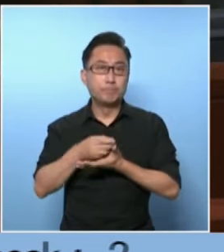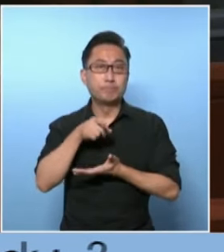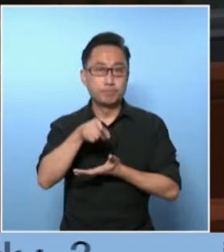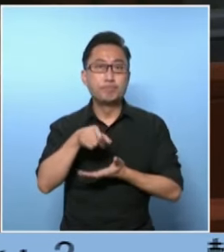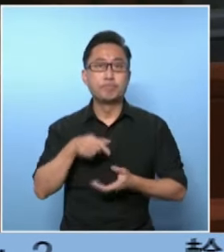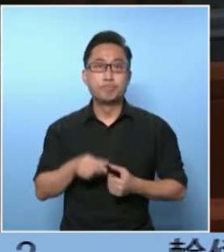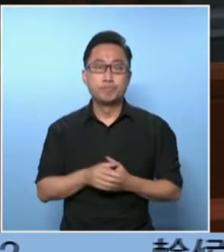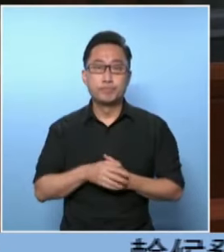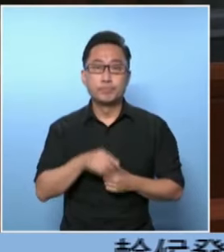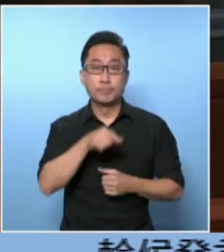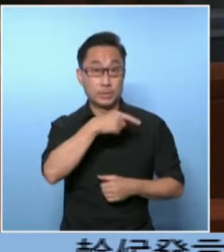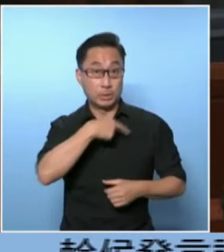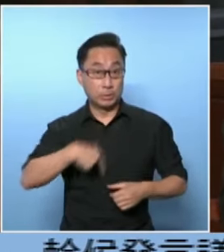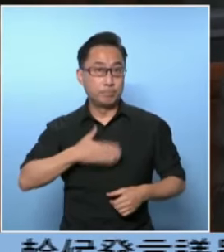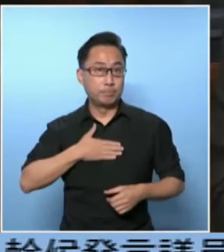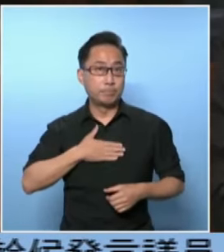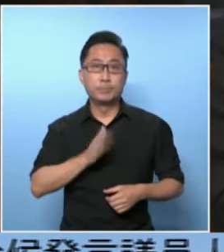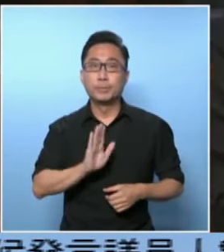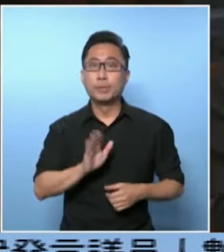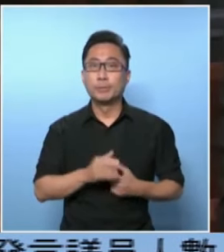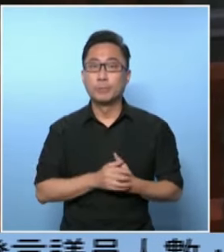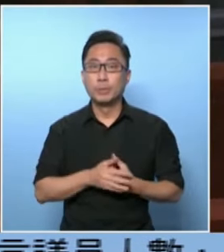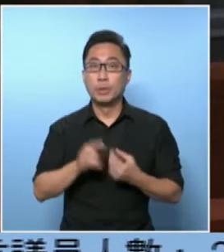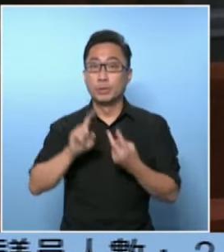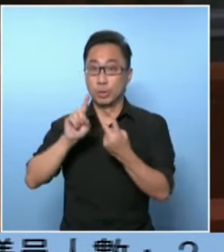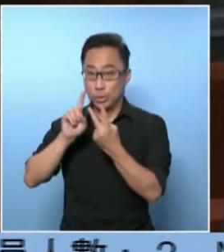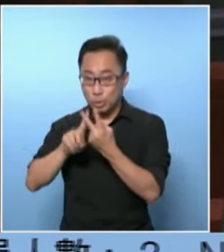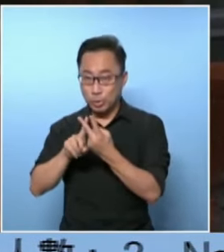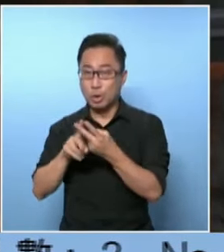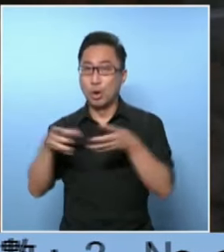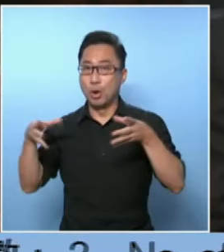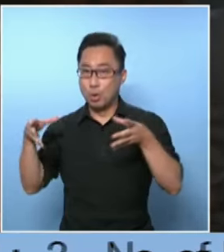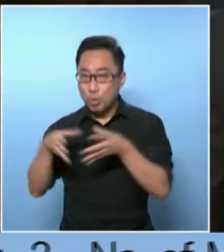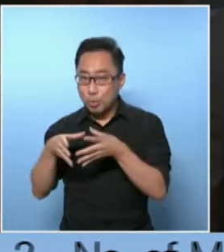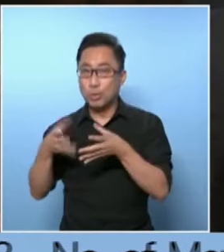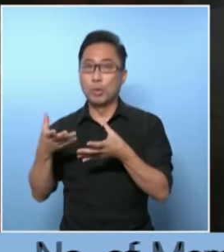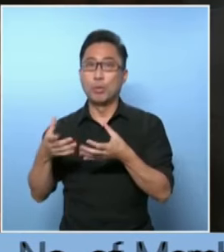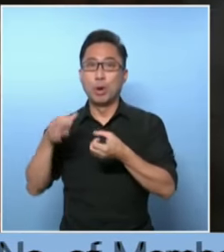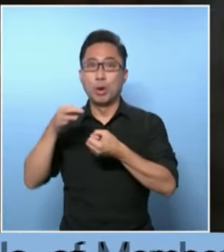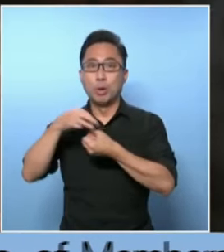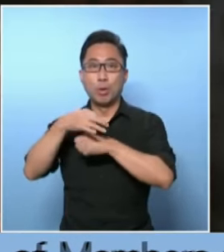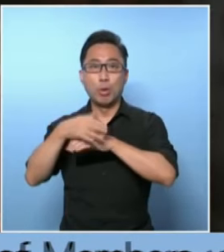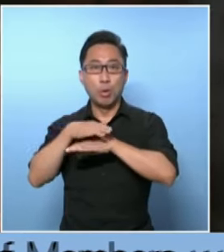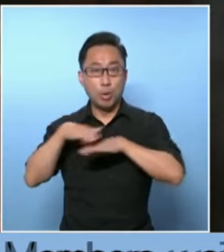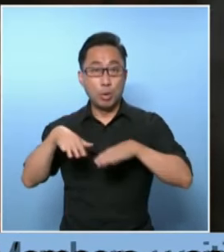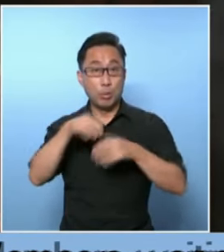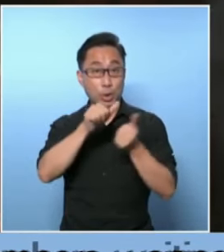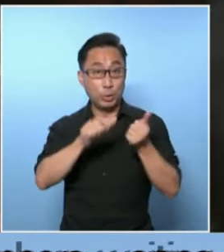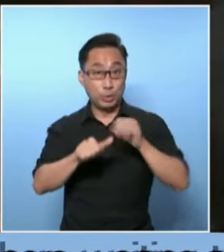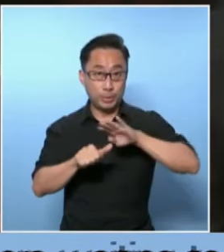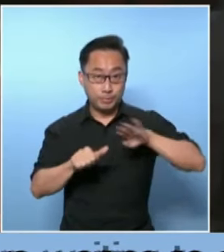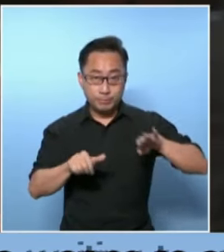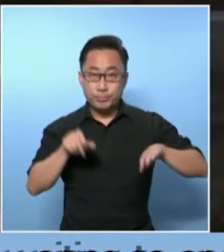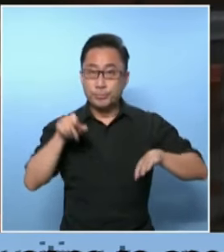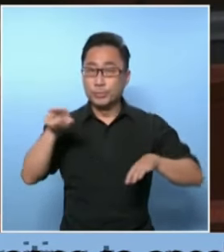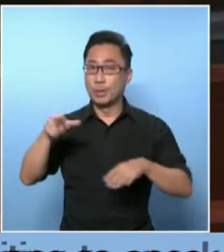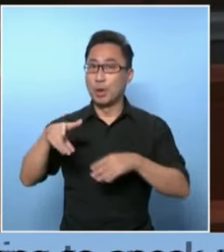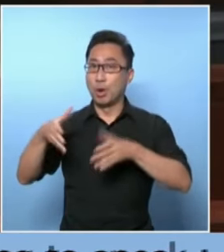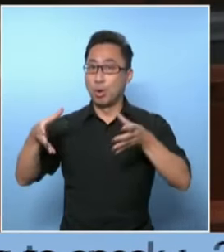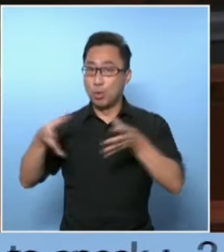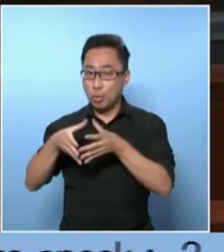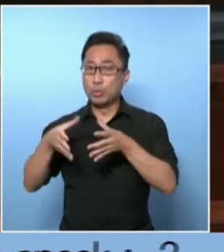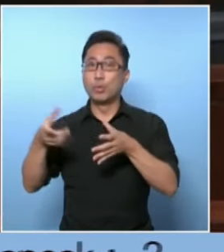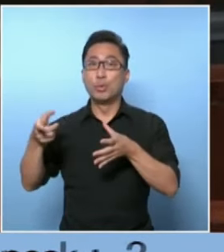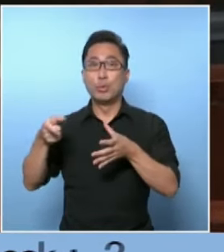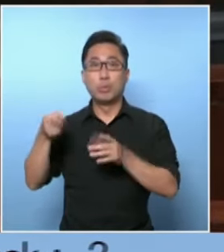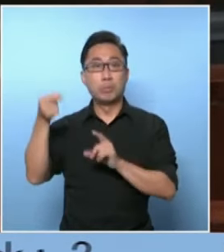個議員是不需要擔心。當然就著共用或者是這個的國安，那時候國安我又不是個委員，但是我相信呢相關的部門